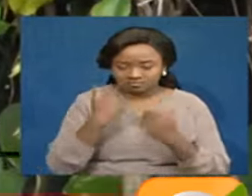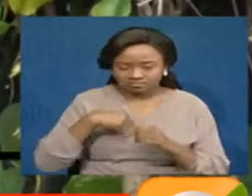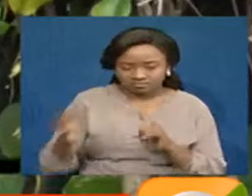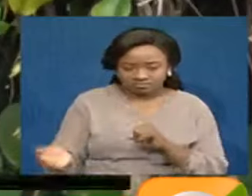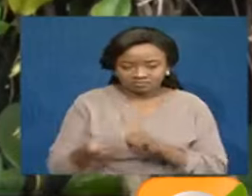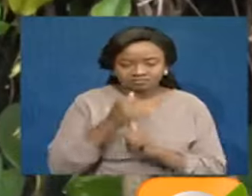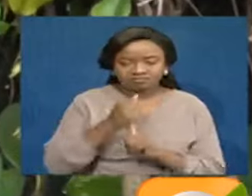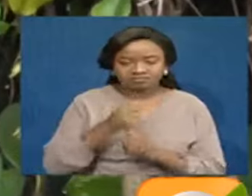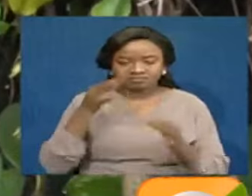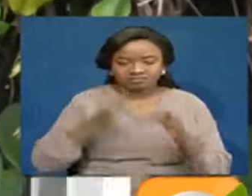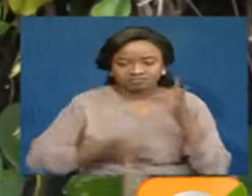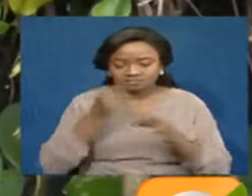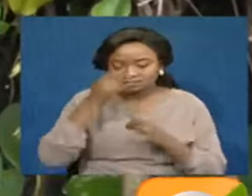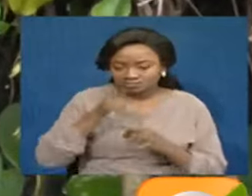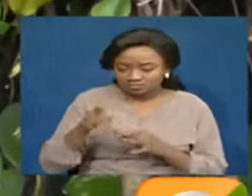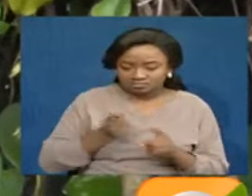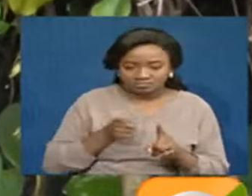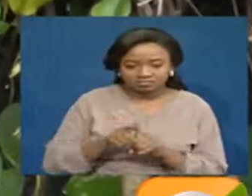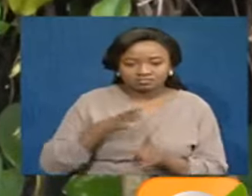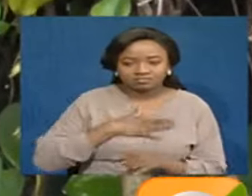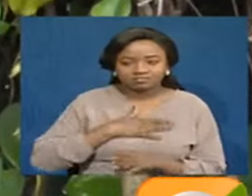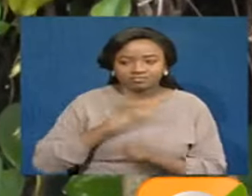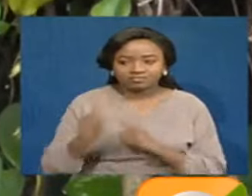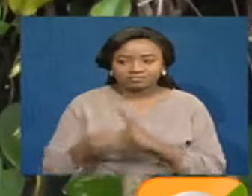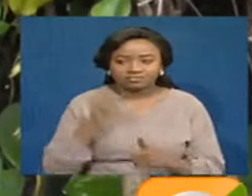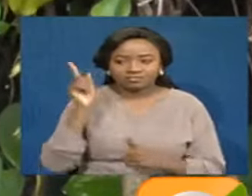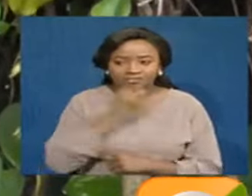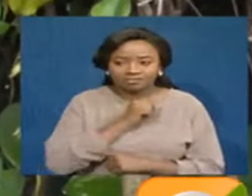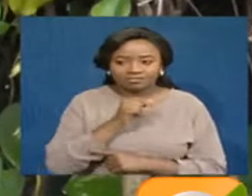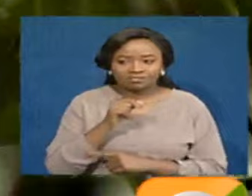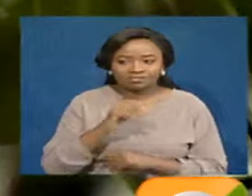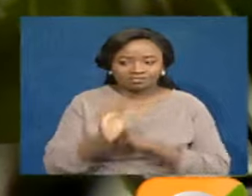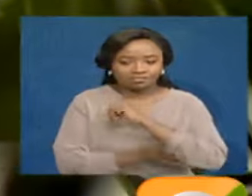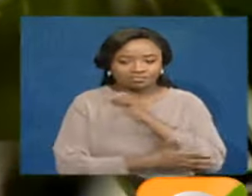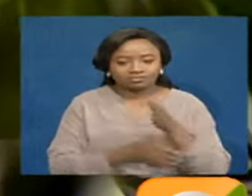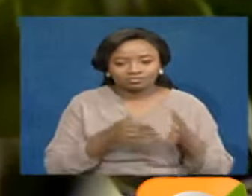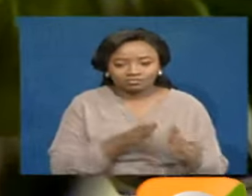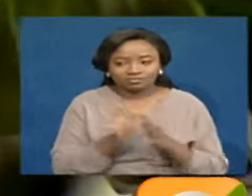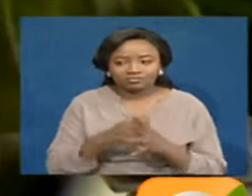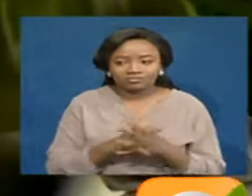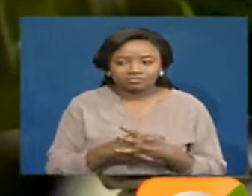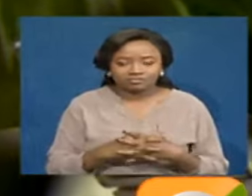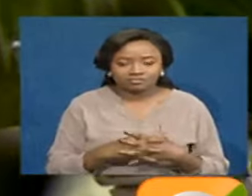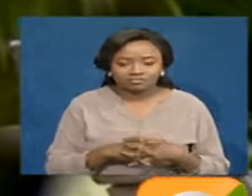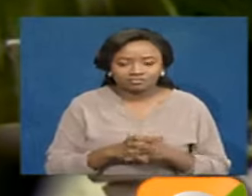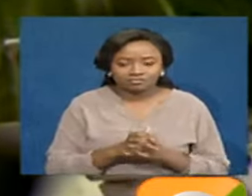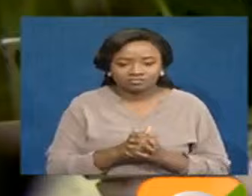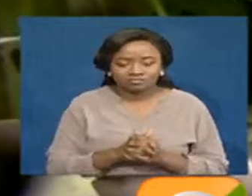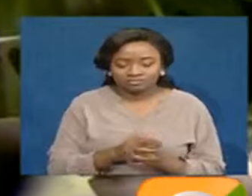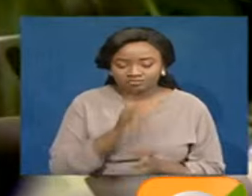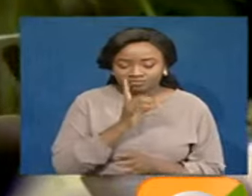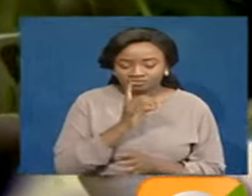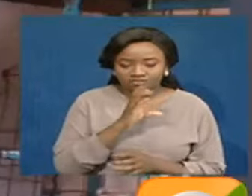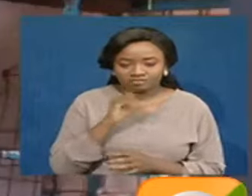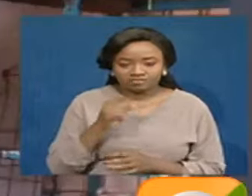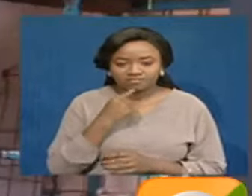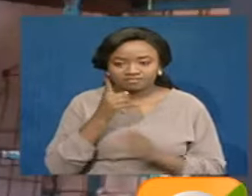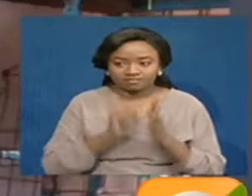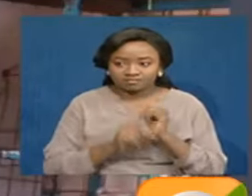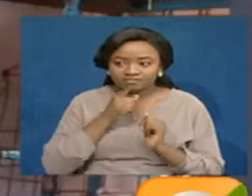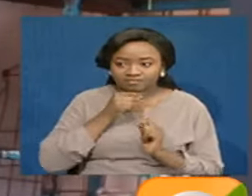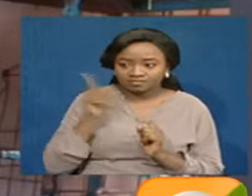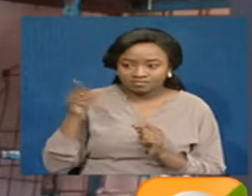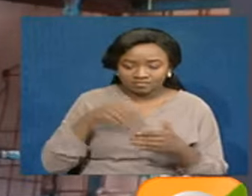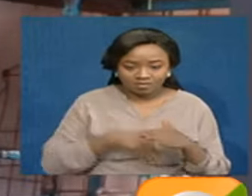ours have been murdered very badly. Idara ya polisi imedhibitisha pia Hashim ni mzaliwa